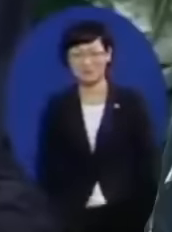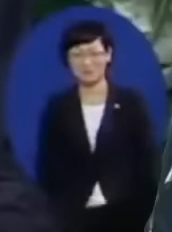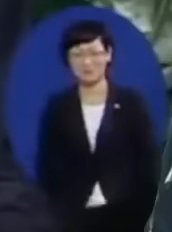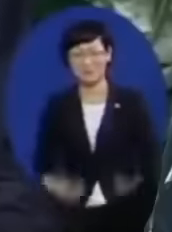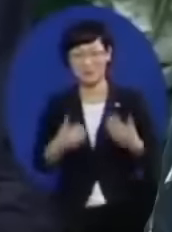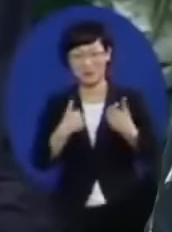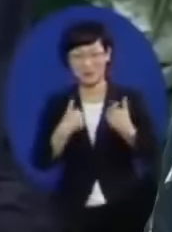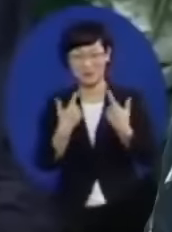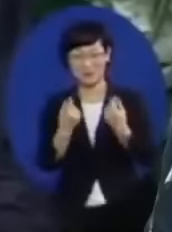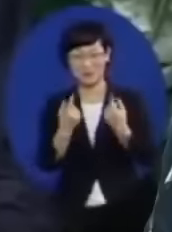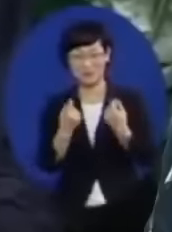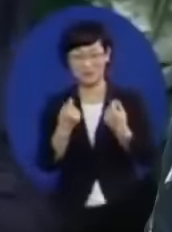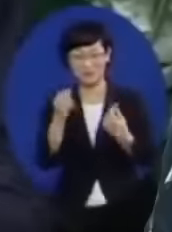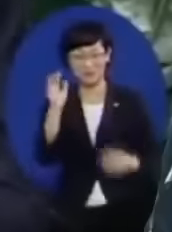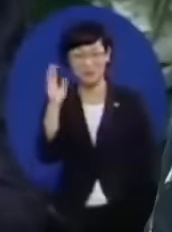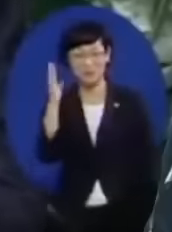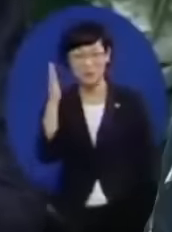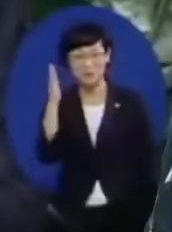저도 최근에